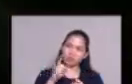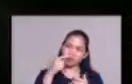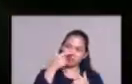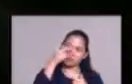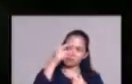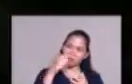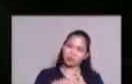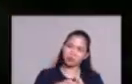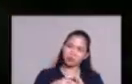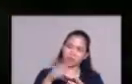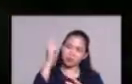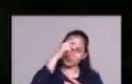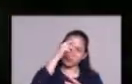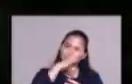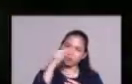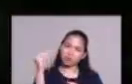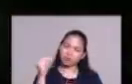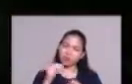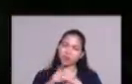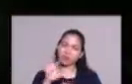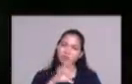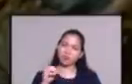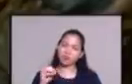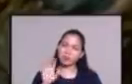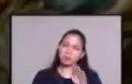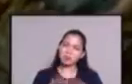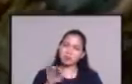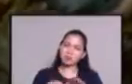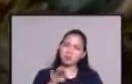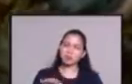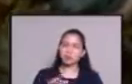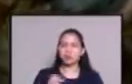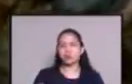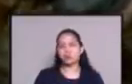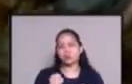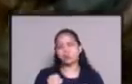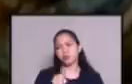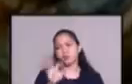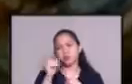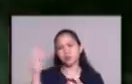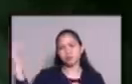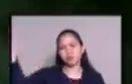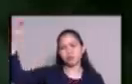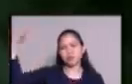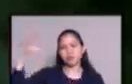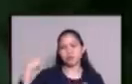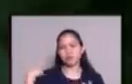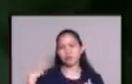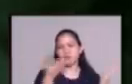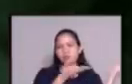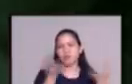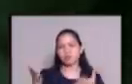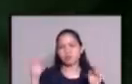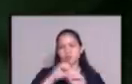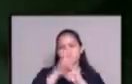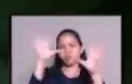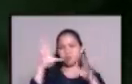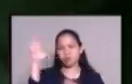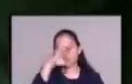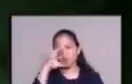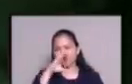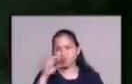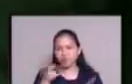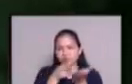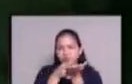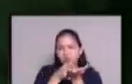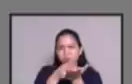Si Diogenes, isa sa mga skeptics na naglalakad-lakad doon sa mga kali ng Athens sa tirik na araw na may dalang ilaw para sa kanyang paghahanap ng